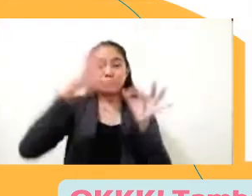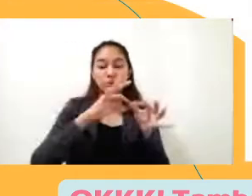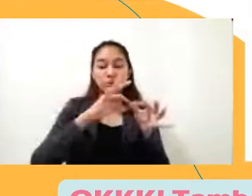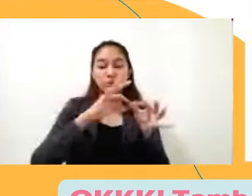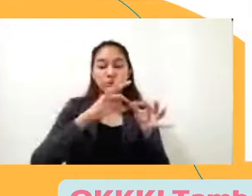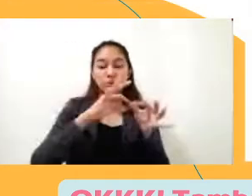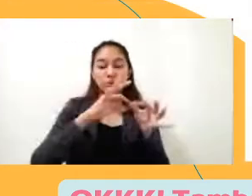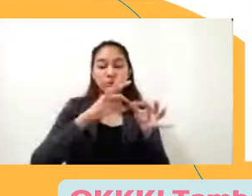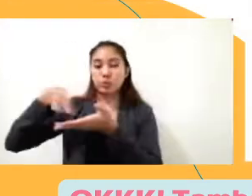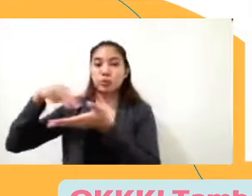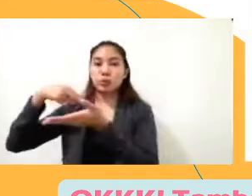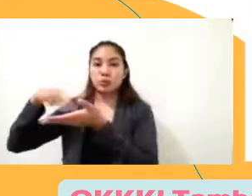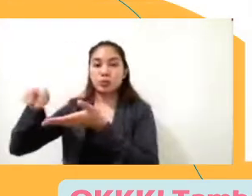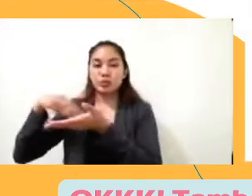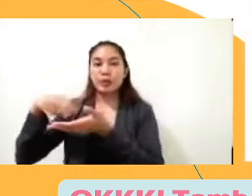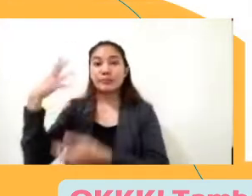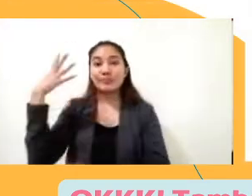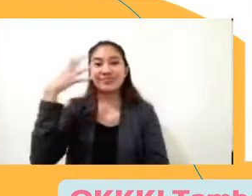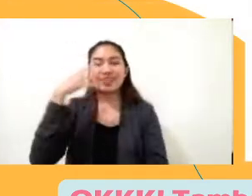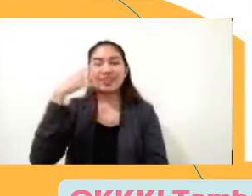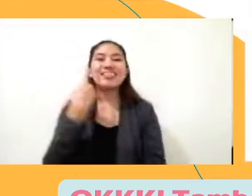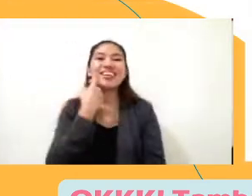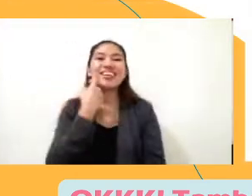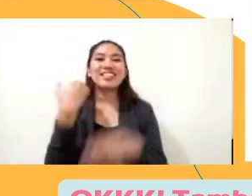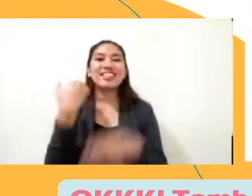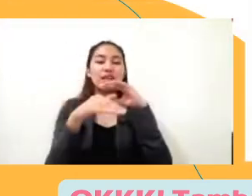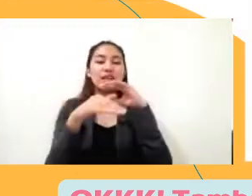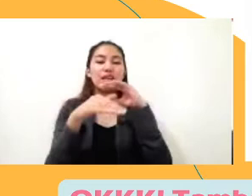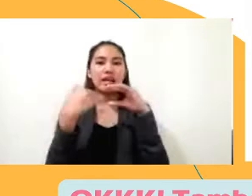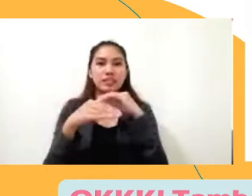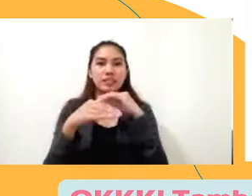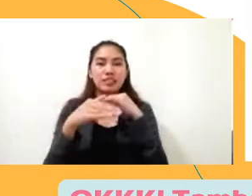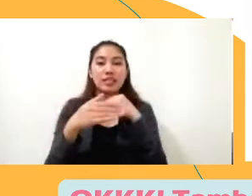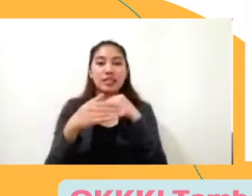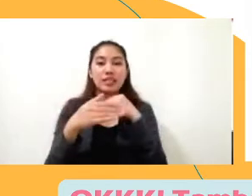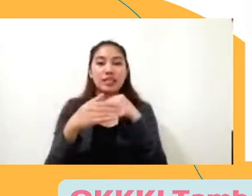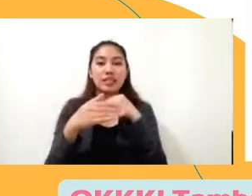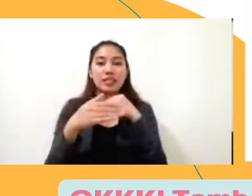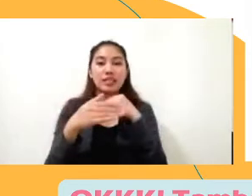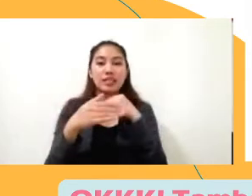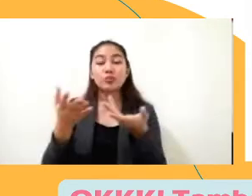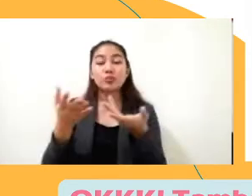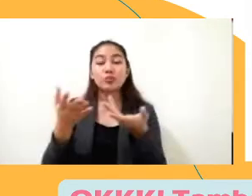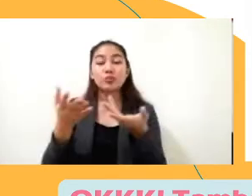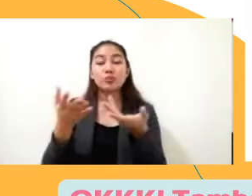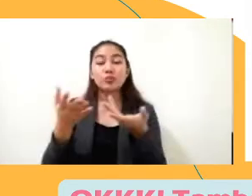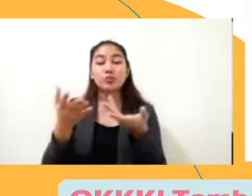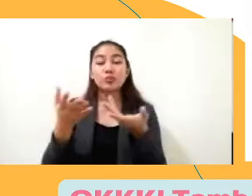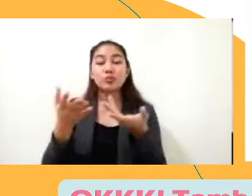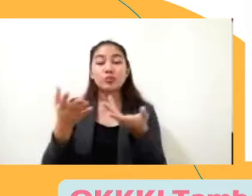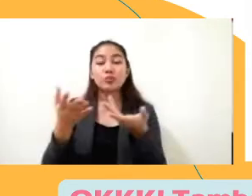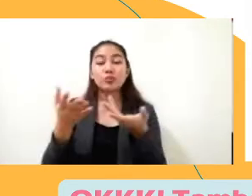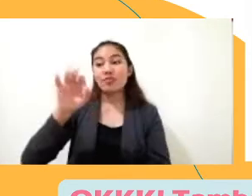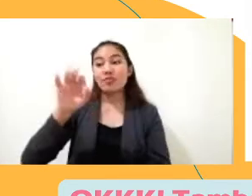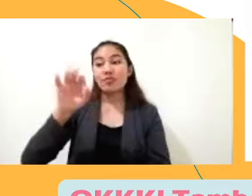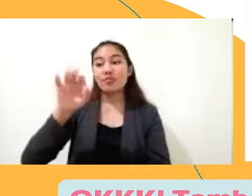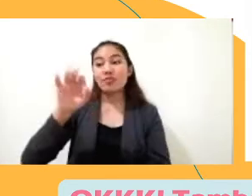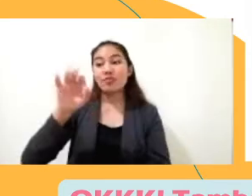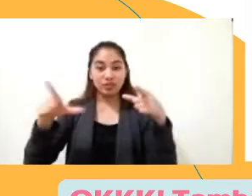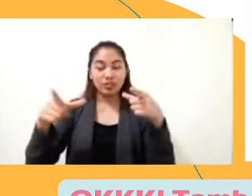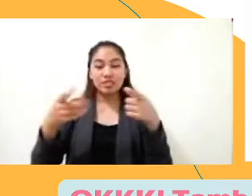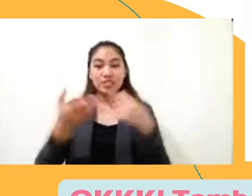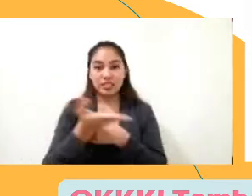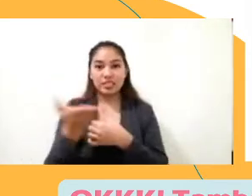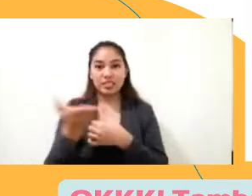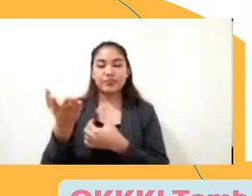no, ng ating mga kasama sa FSL, yung mga sign language community, sila Ate